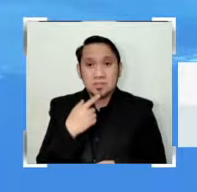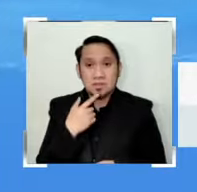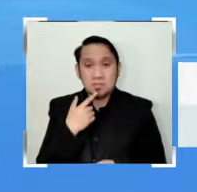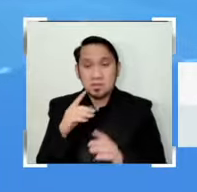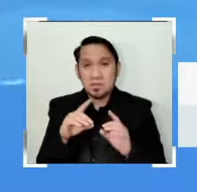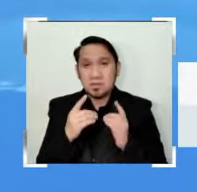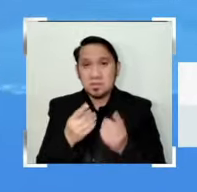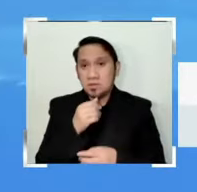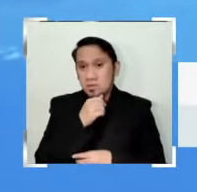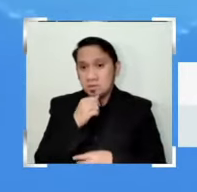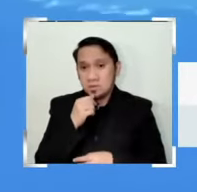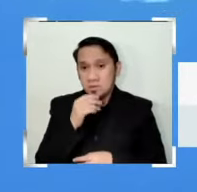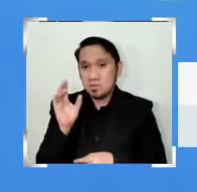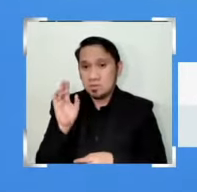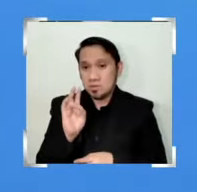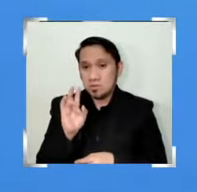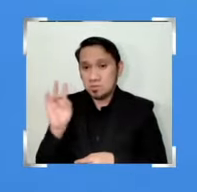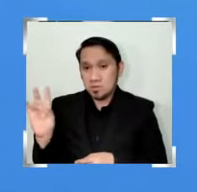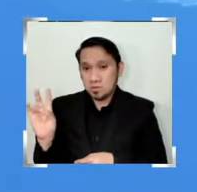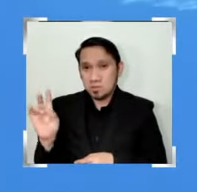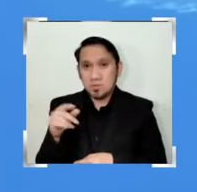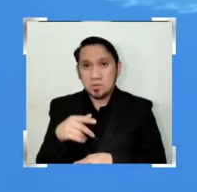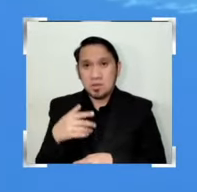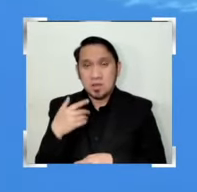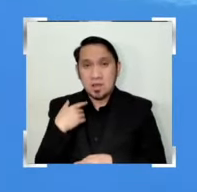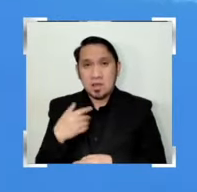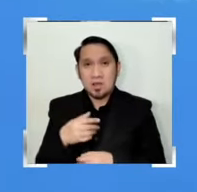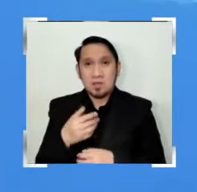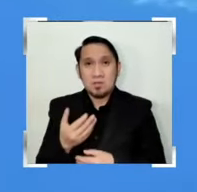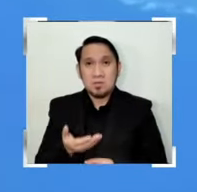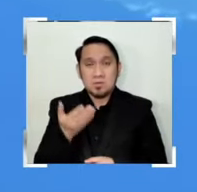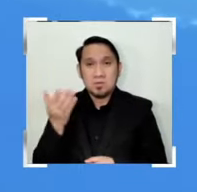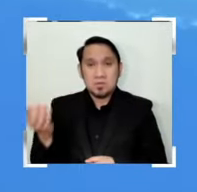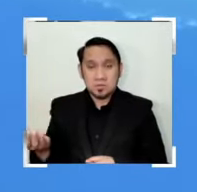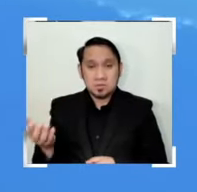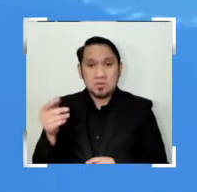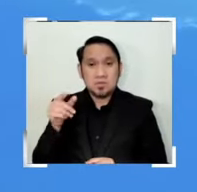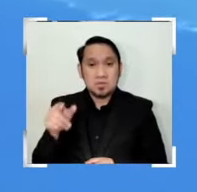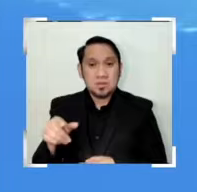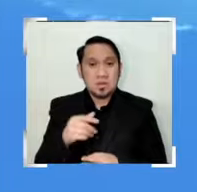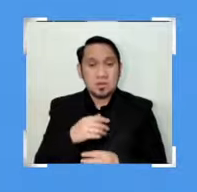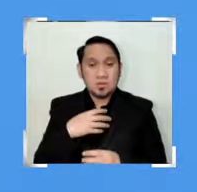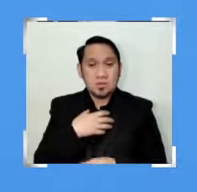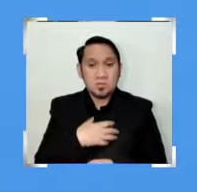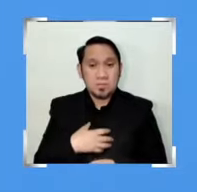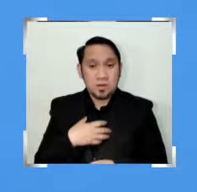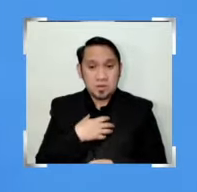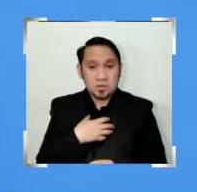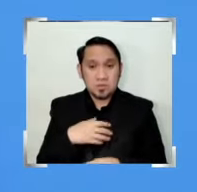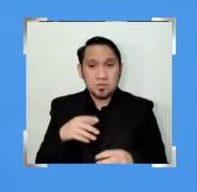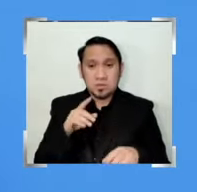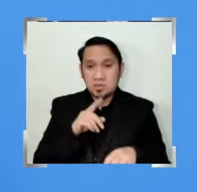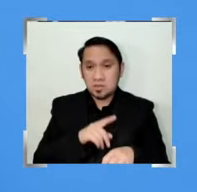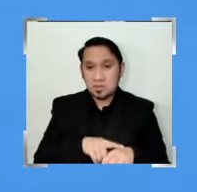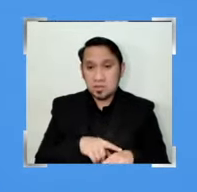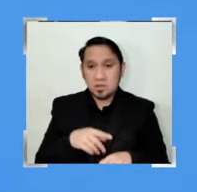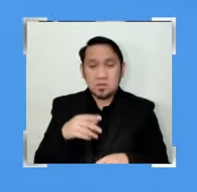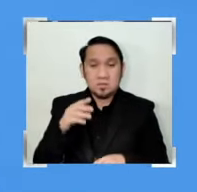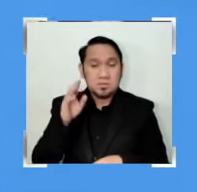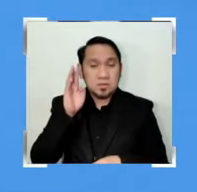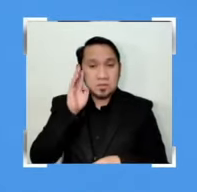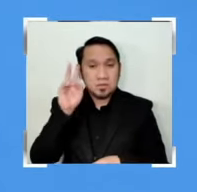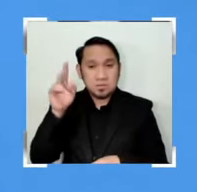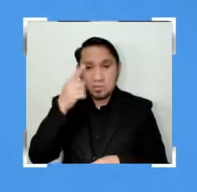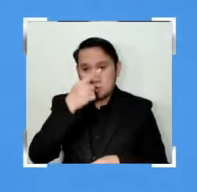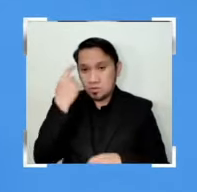sa 77 ang diplomatic protest na inihain ng Pilipinas sa panahon ng Marcos administration dahil sa mga aktibidad ng China